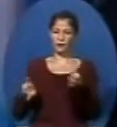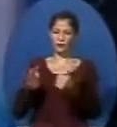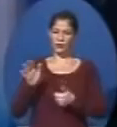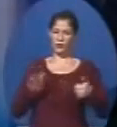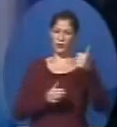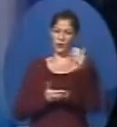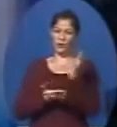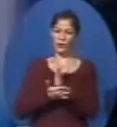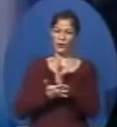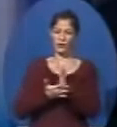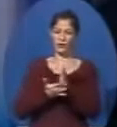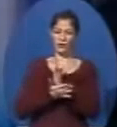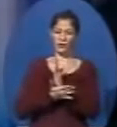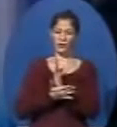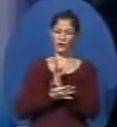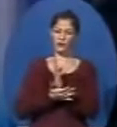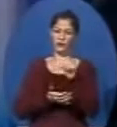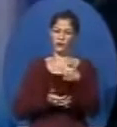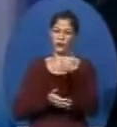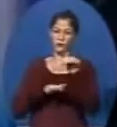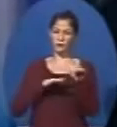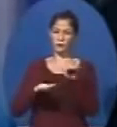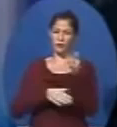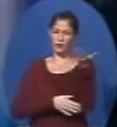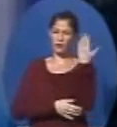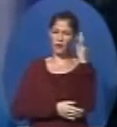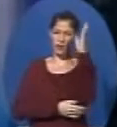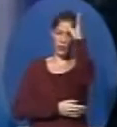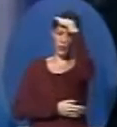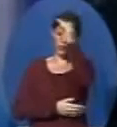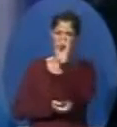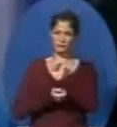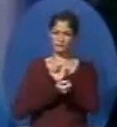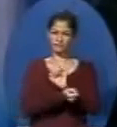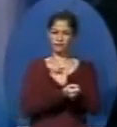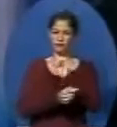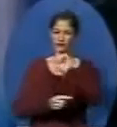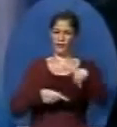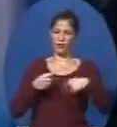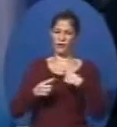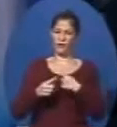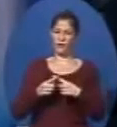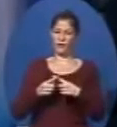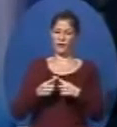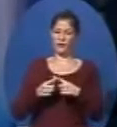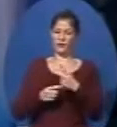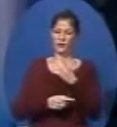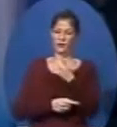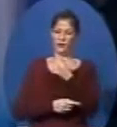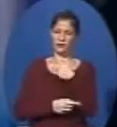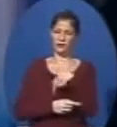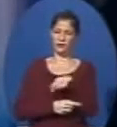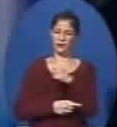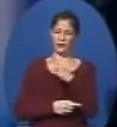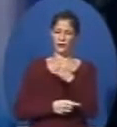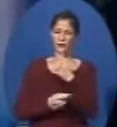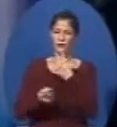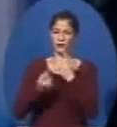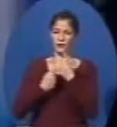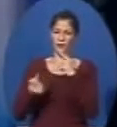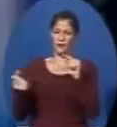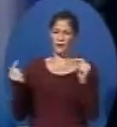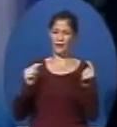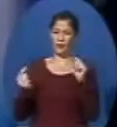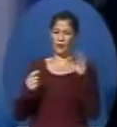בקבלת שוחד, ושלח אותו ל-18 חודשי מאסר, בנוסף לשמונה שממתינים לו מפרשת טלנסקי, שזה עוד צריך דיון